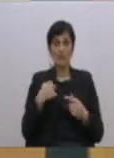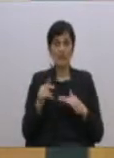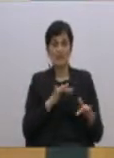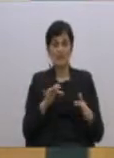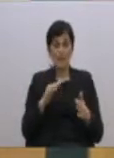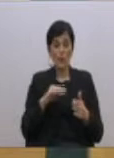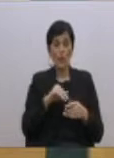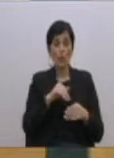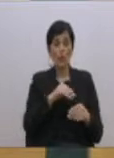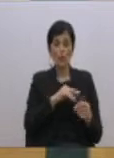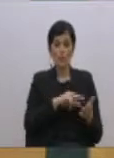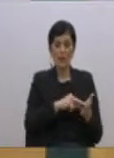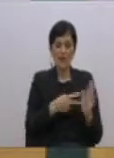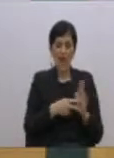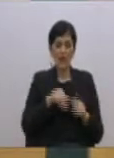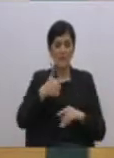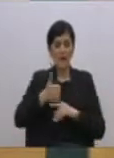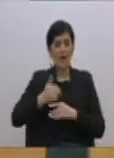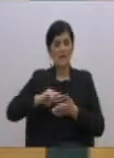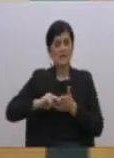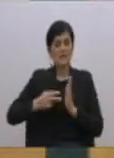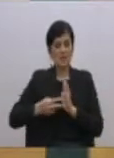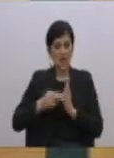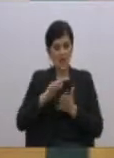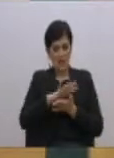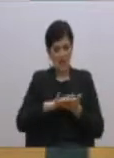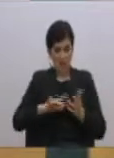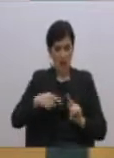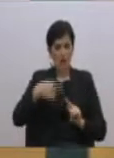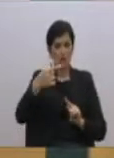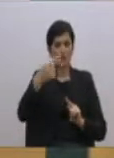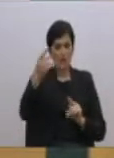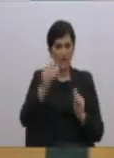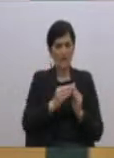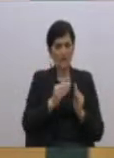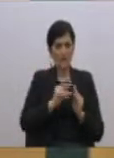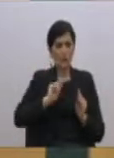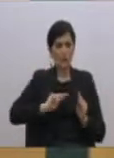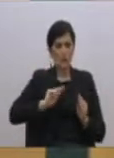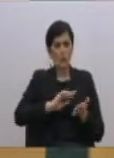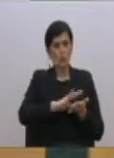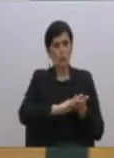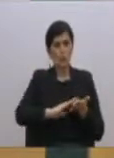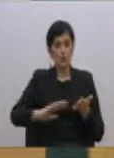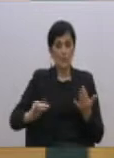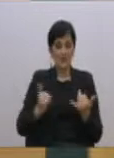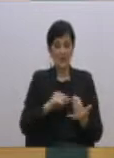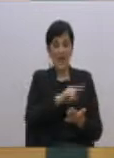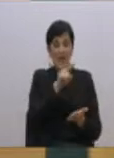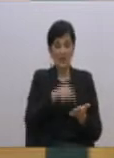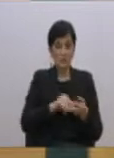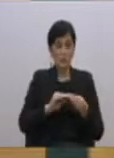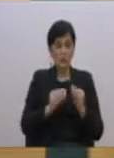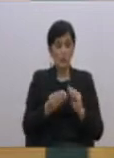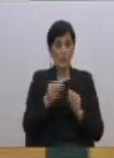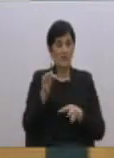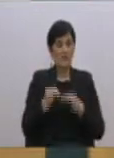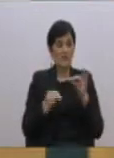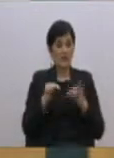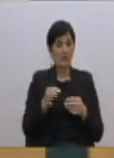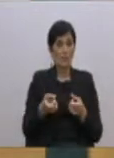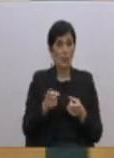და სტრატეგიის ნაწილში, რა თქმა უნდა, გავაგრძელებთ შემდგომშიც მუშაობას, რომ ის საკითხები, რომელიც დღეს რჩება გამოწვევა სასამართლოსთან